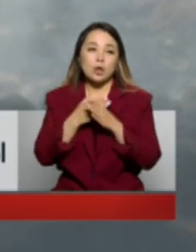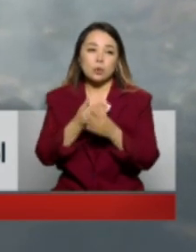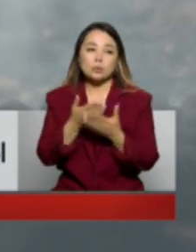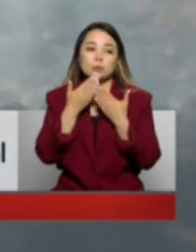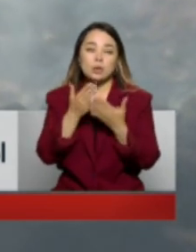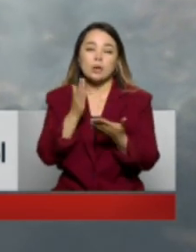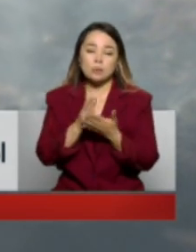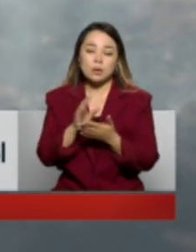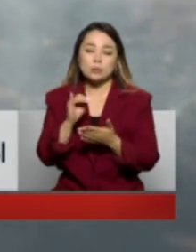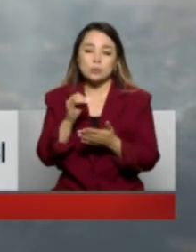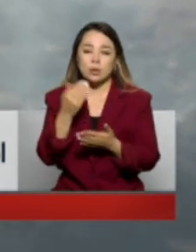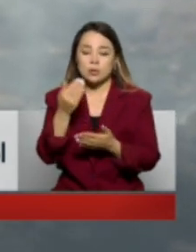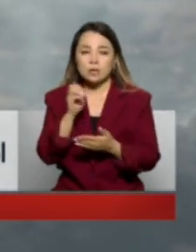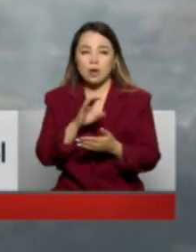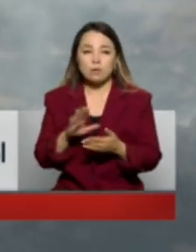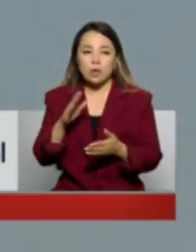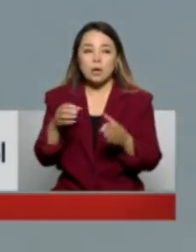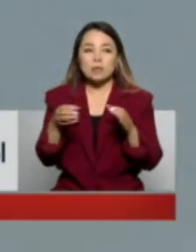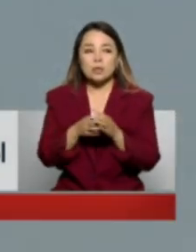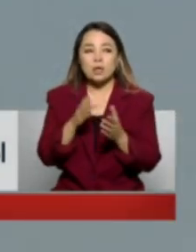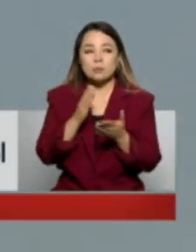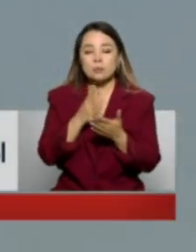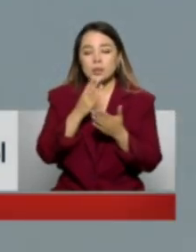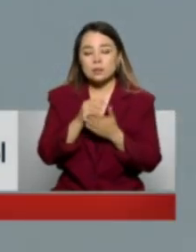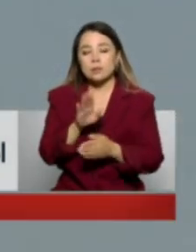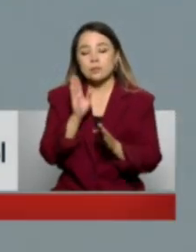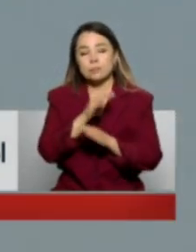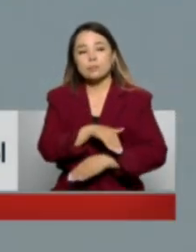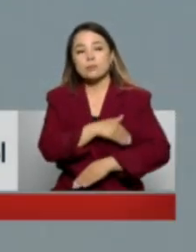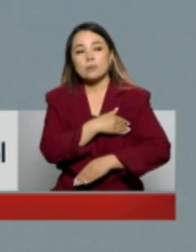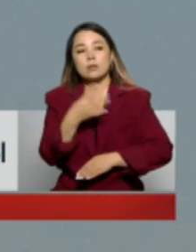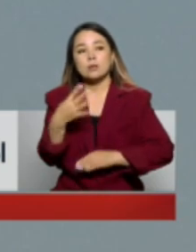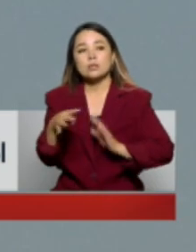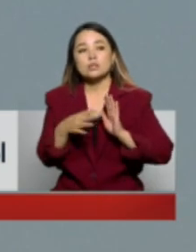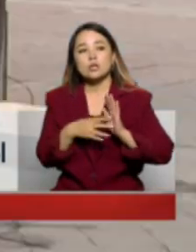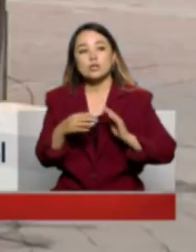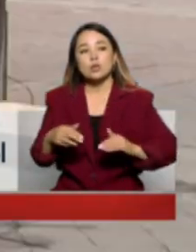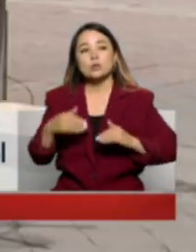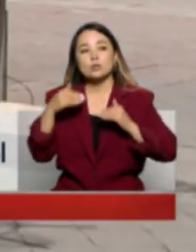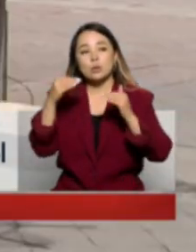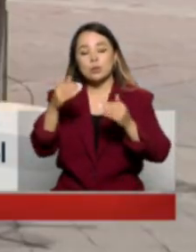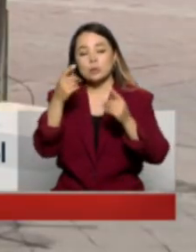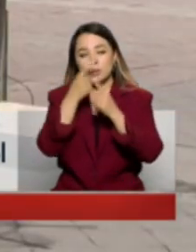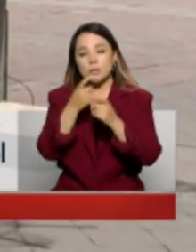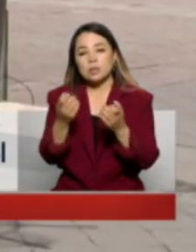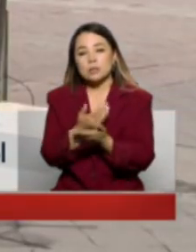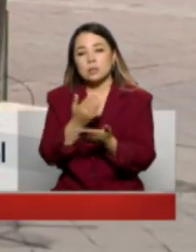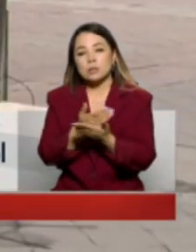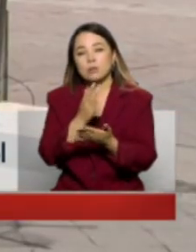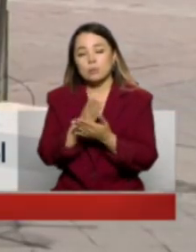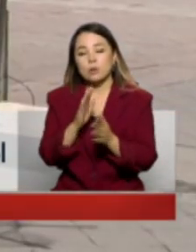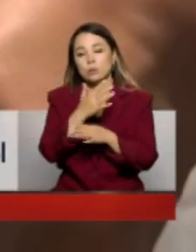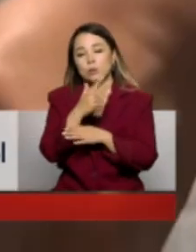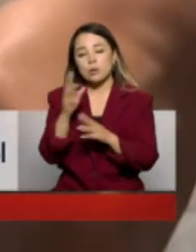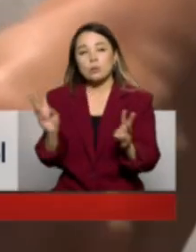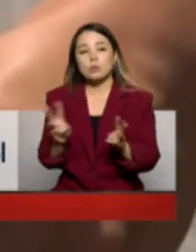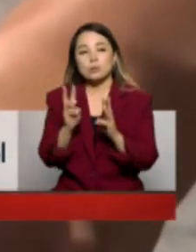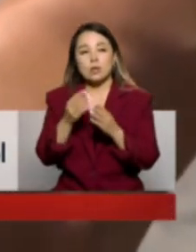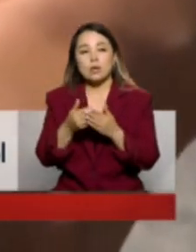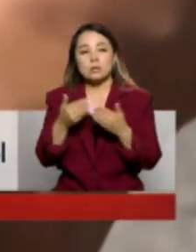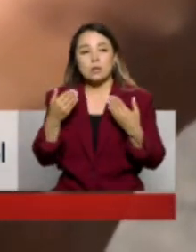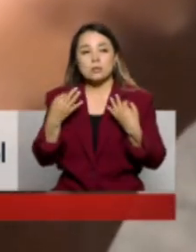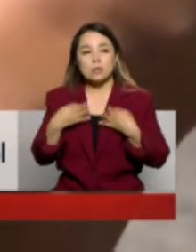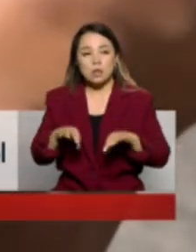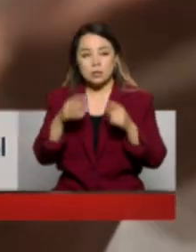сұрады. Оңтүстік Еуропа елдерінде шілде мен тамызда термометр 47 градусқа көтерілуі мүмкін екен айтқан синоптиктер орман өртінің алдын алуға жет